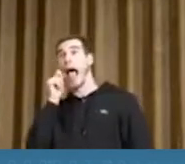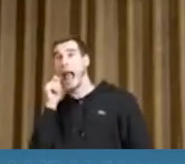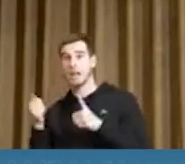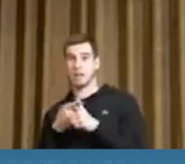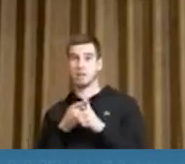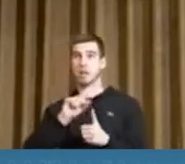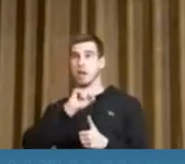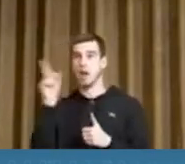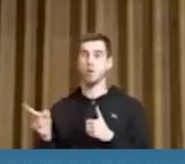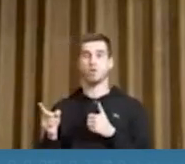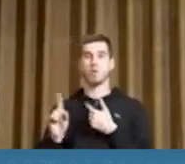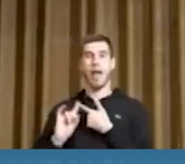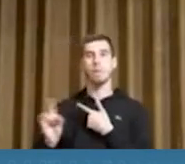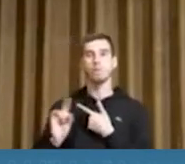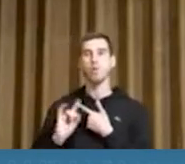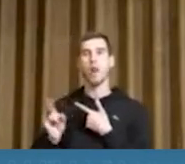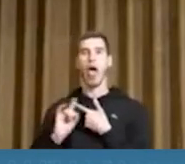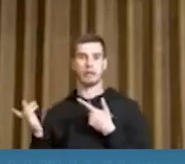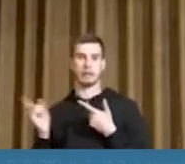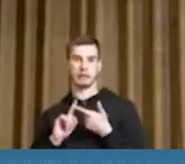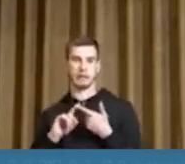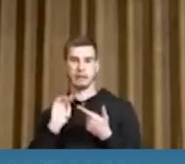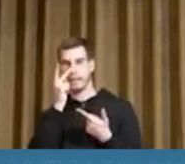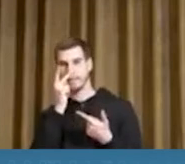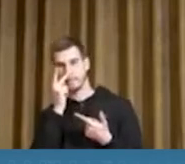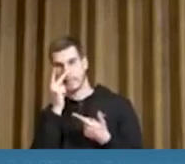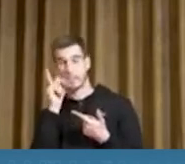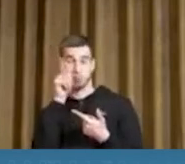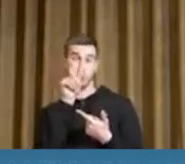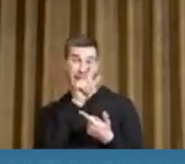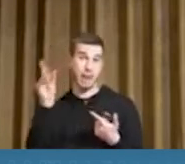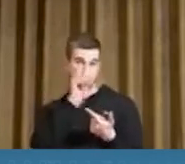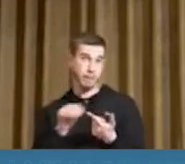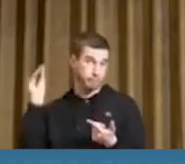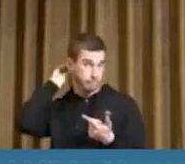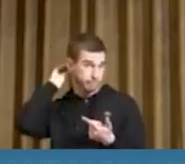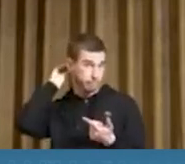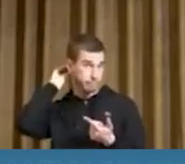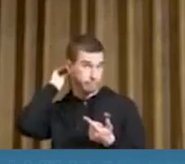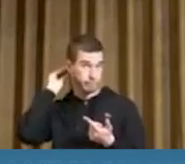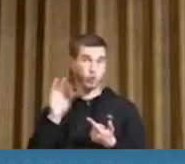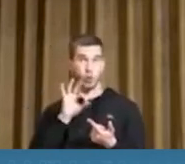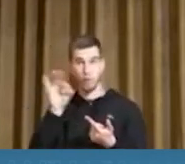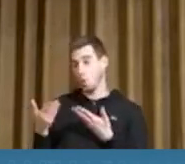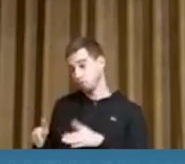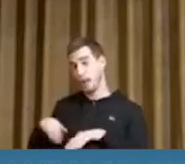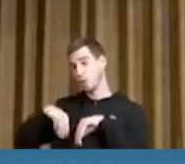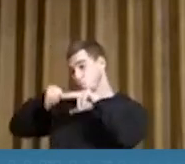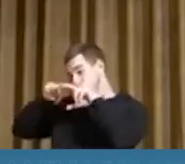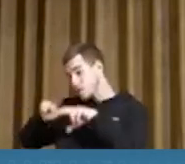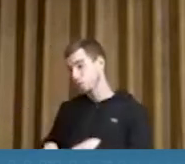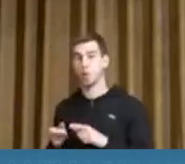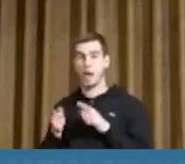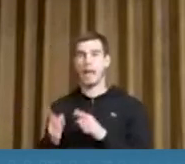den Ambulanzen, das sollte man nicht ganz aus den Augen verlieren. Das ist vielleicht eine Schwäche zur Untersuchung, dass wir natürlich da nicht